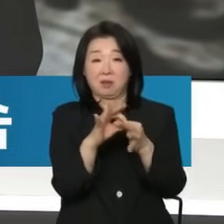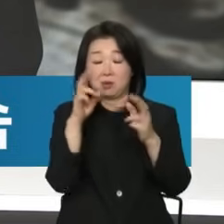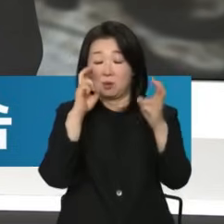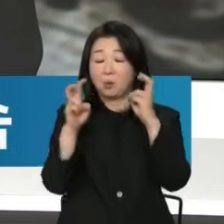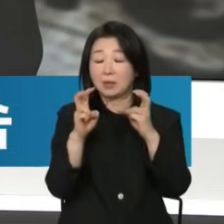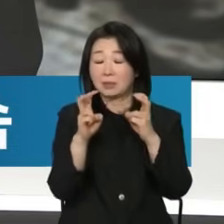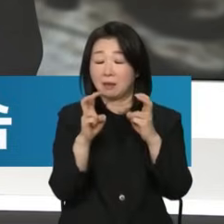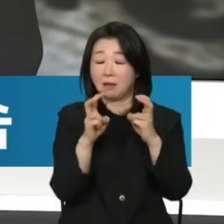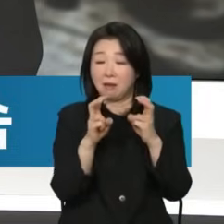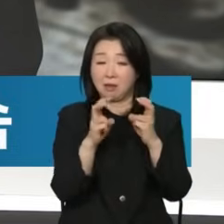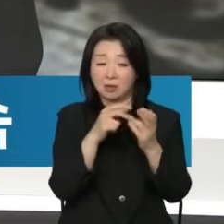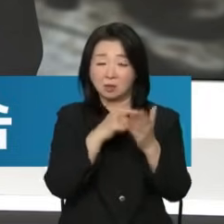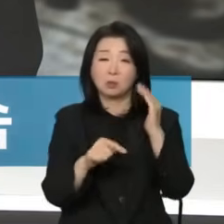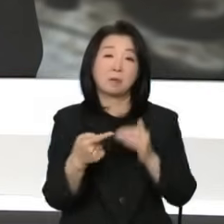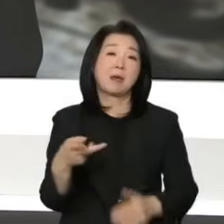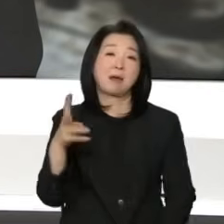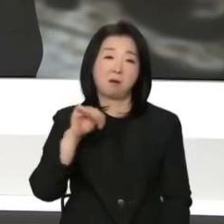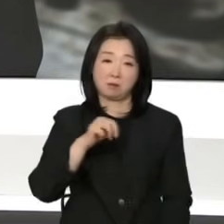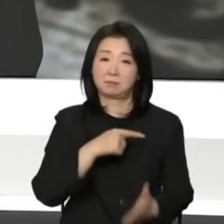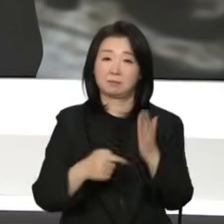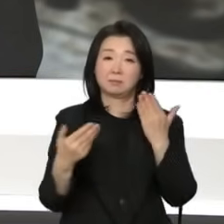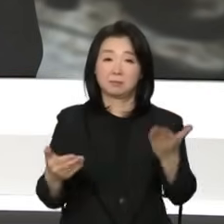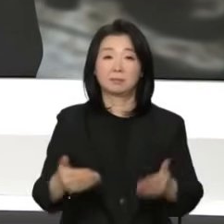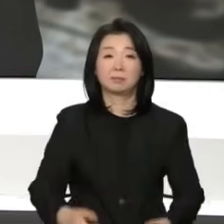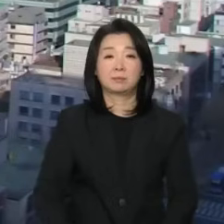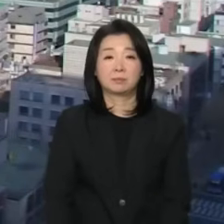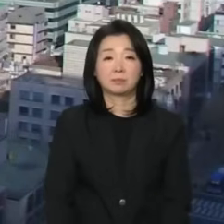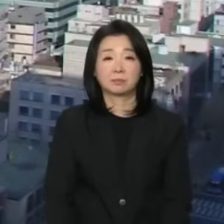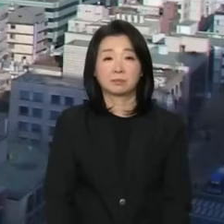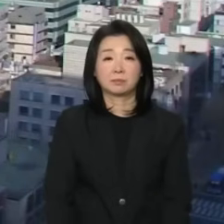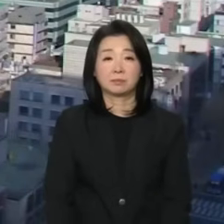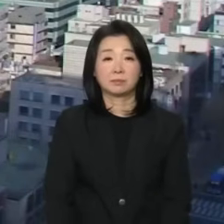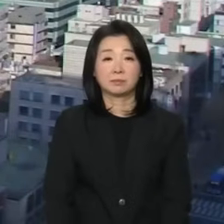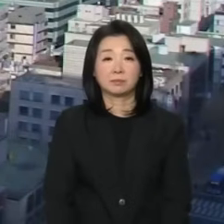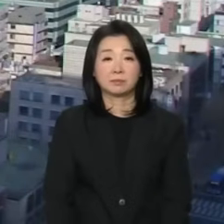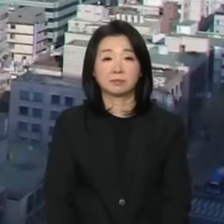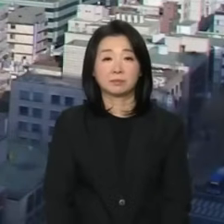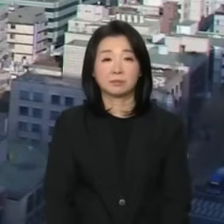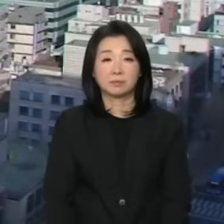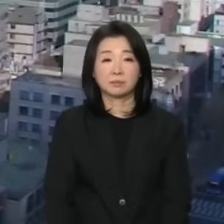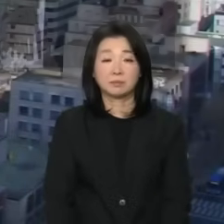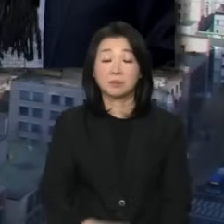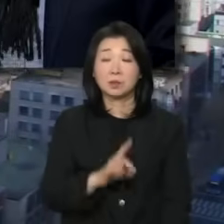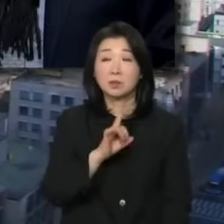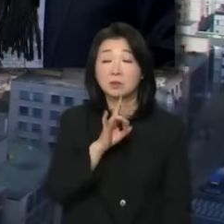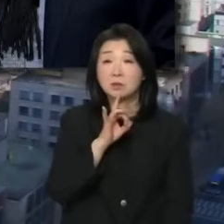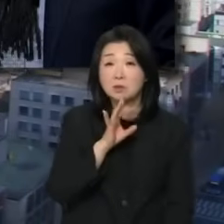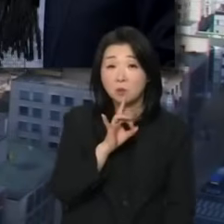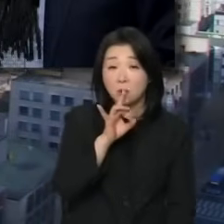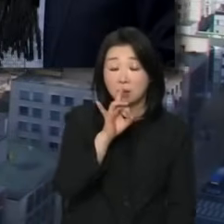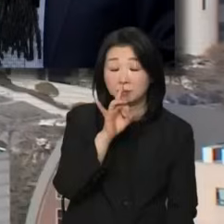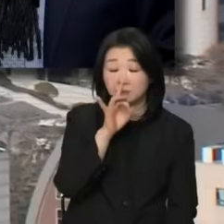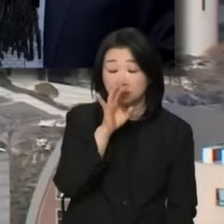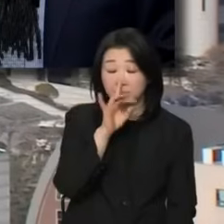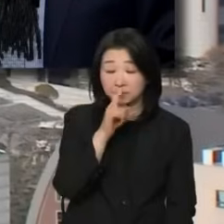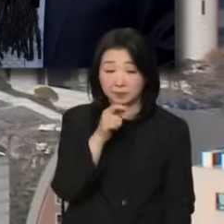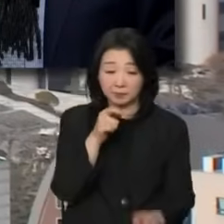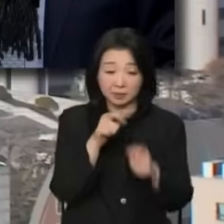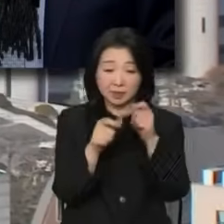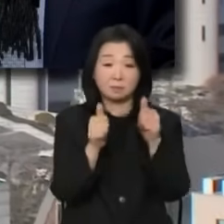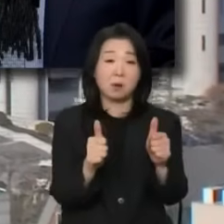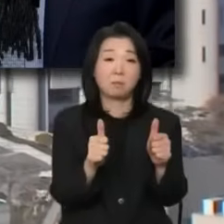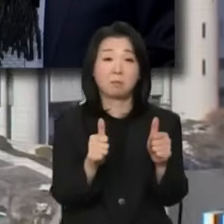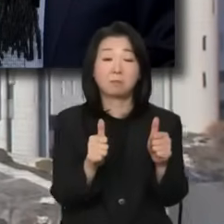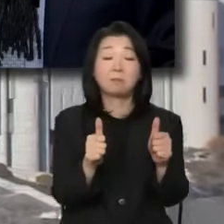100억 원대 손해를 끼친 혐의입니다. 최규진 기자입니다. 서울중앙지방법원은 어젯밤 자정쯤 홍원식